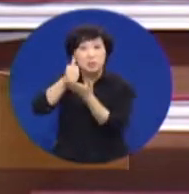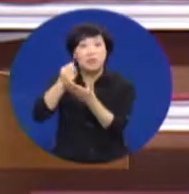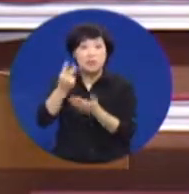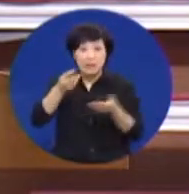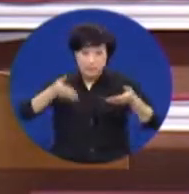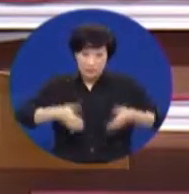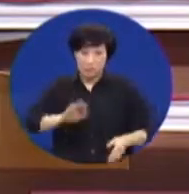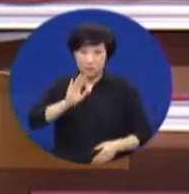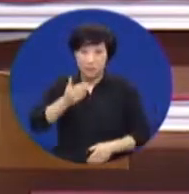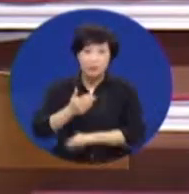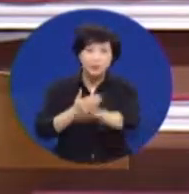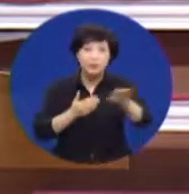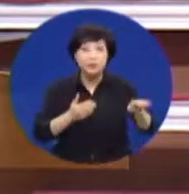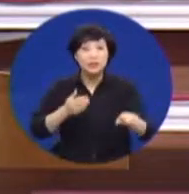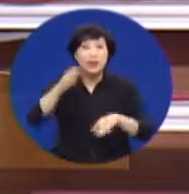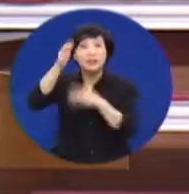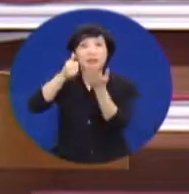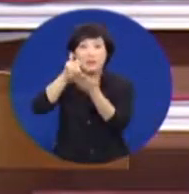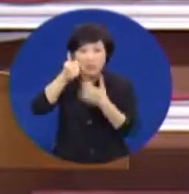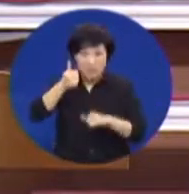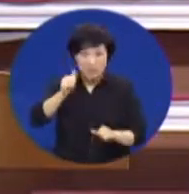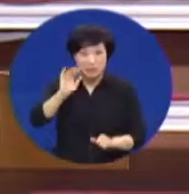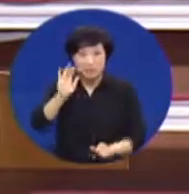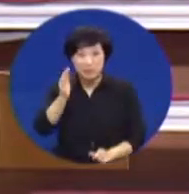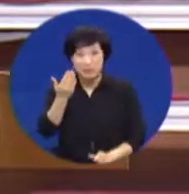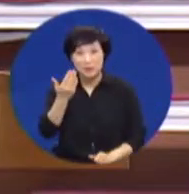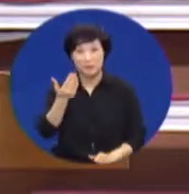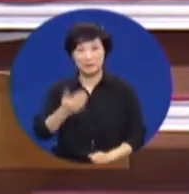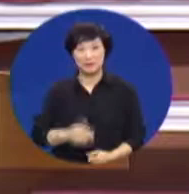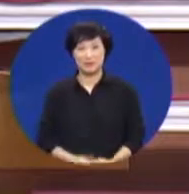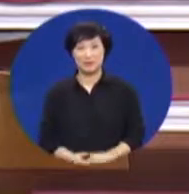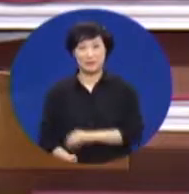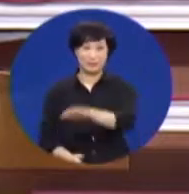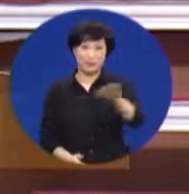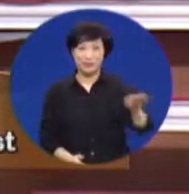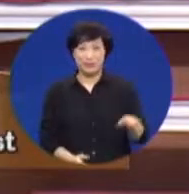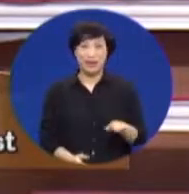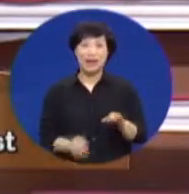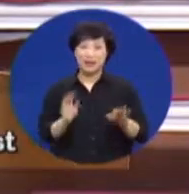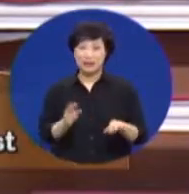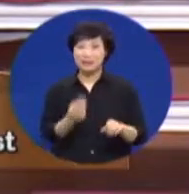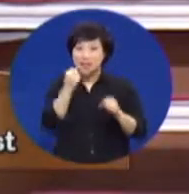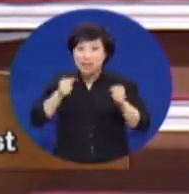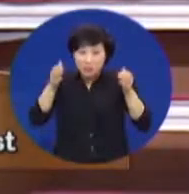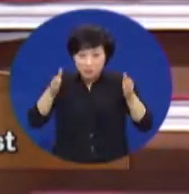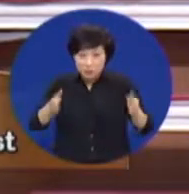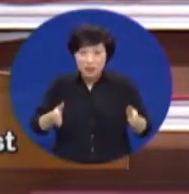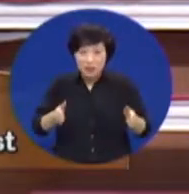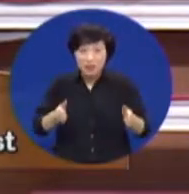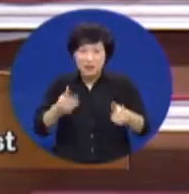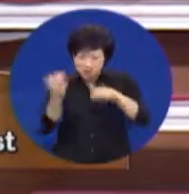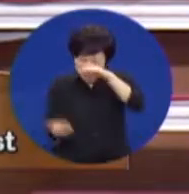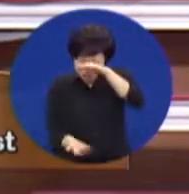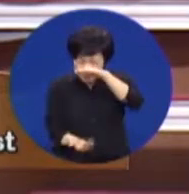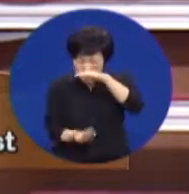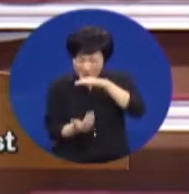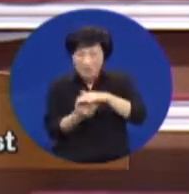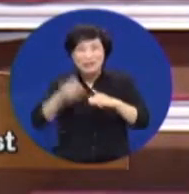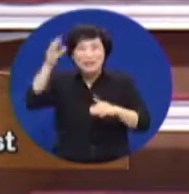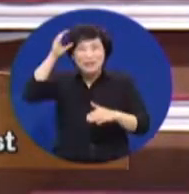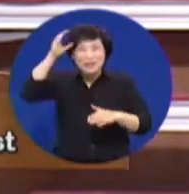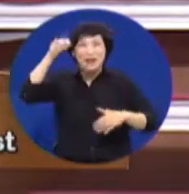거듭나 자녀가 되게 했으니 우리가 이 땅에서 최고로